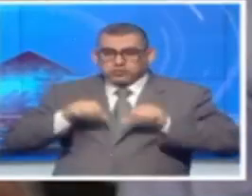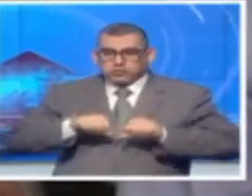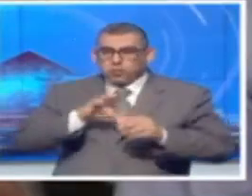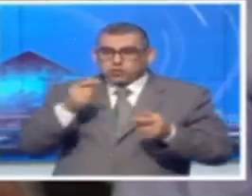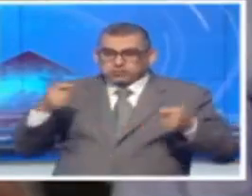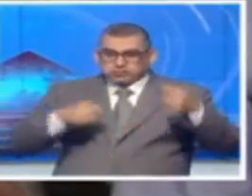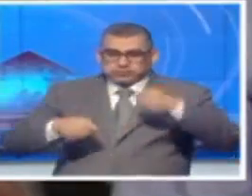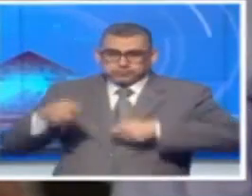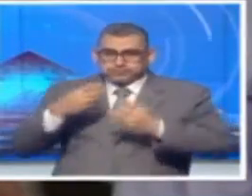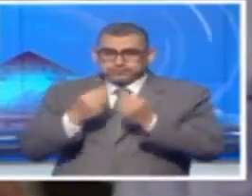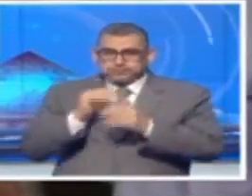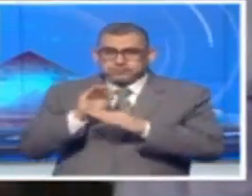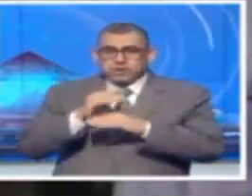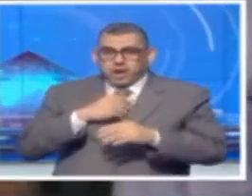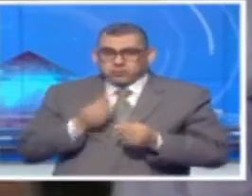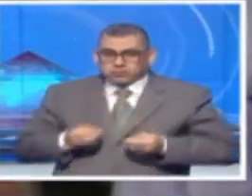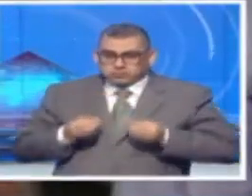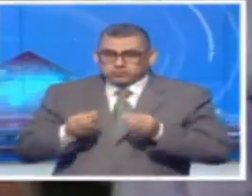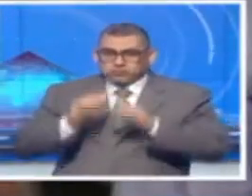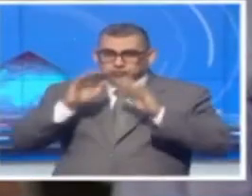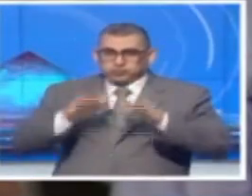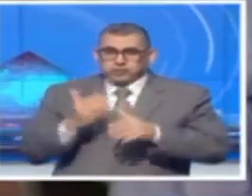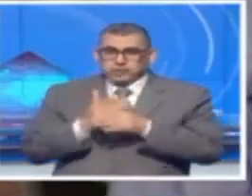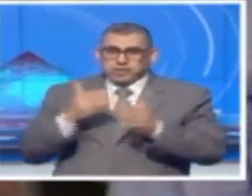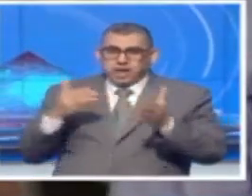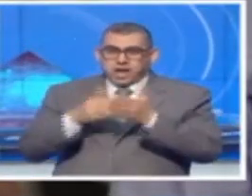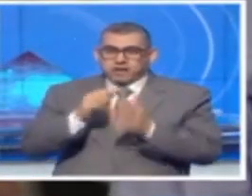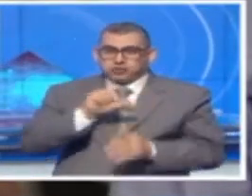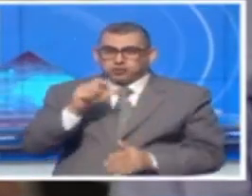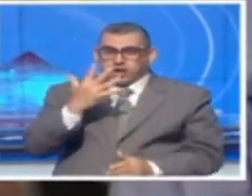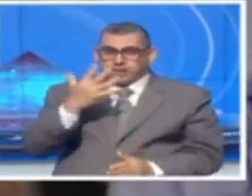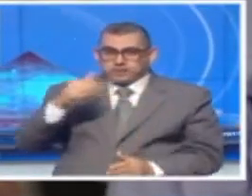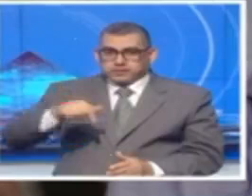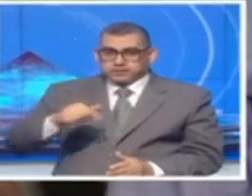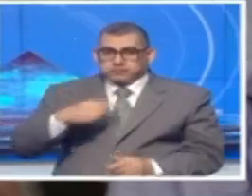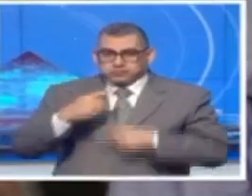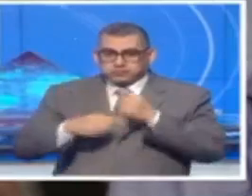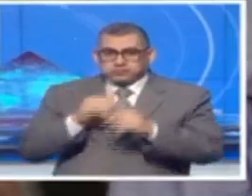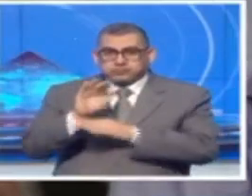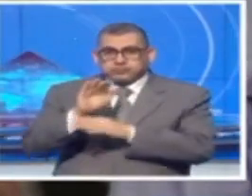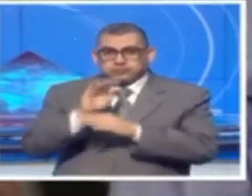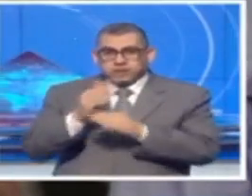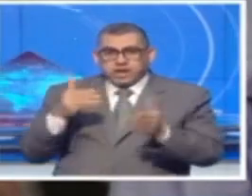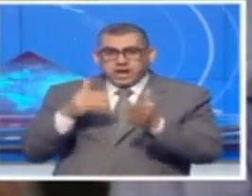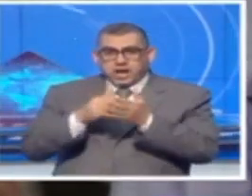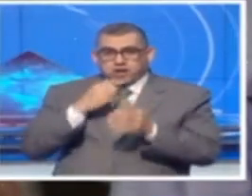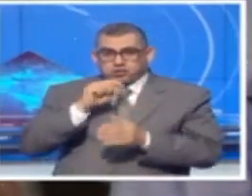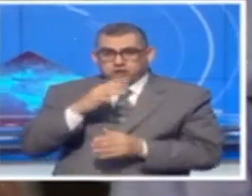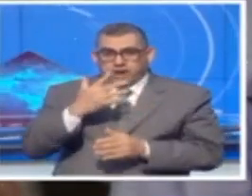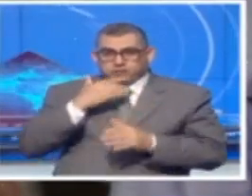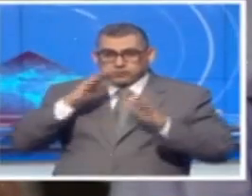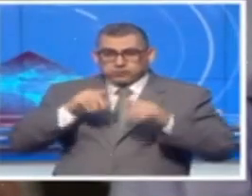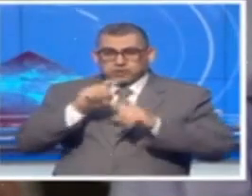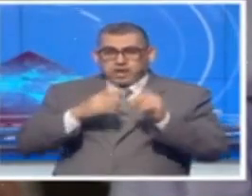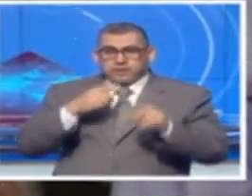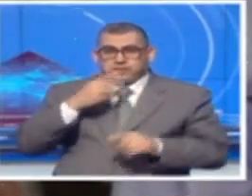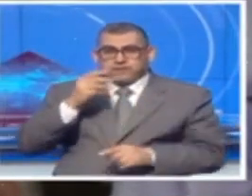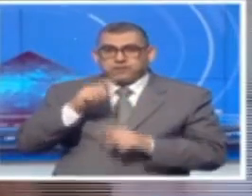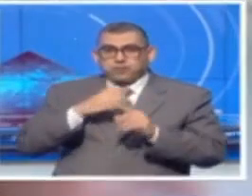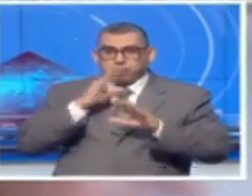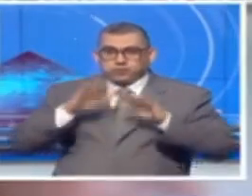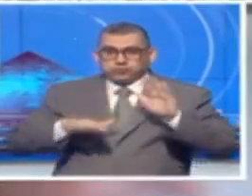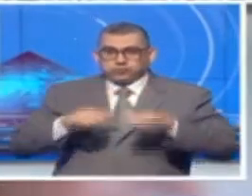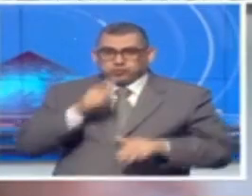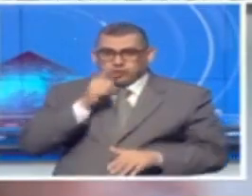على استمرار المبادرة لرفع العيب عن المواطن البسيط لحد نهاية مايو، والتخفيضات مستمرة لحد نهاية مايو بتخفيضات تصل 60% على كل السلع